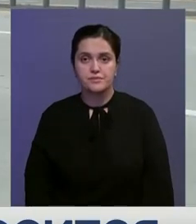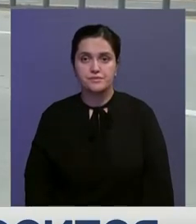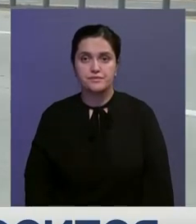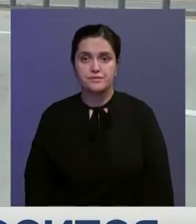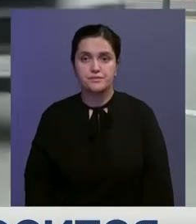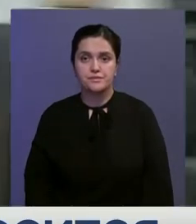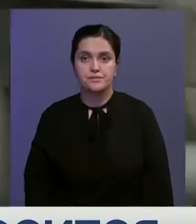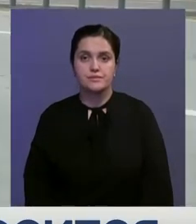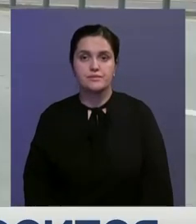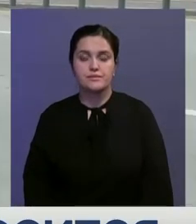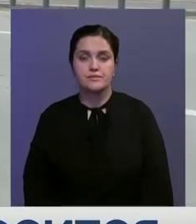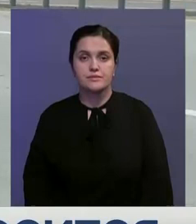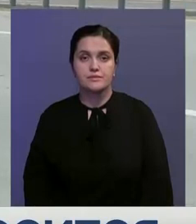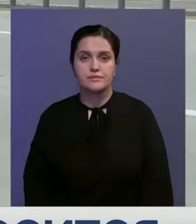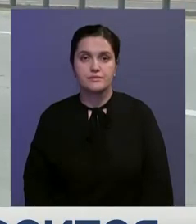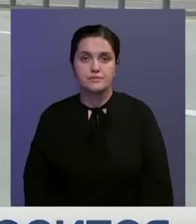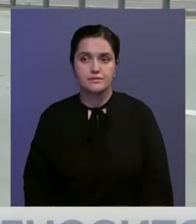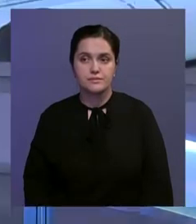Карагандинская область, Хабар-24.